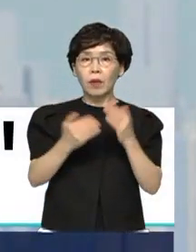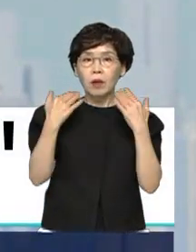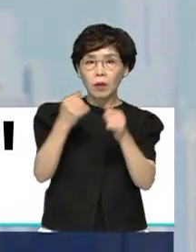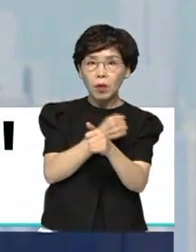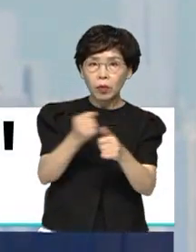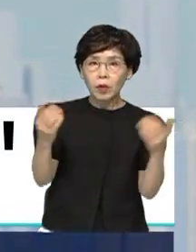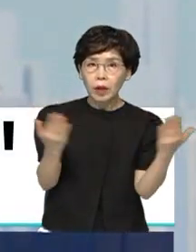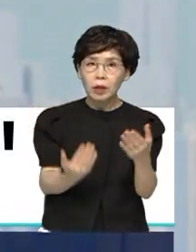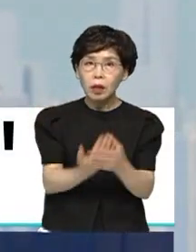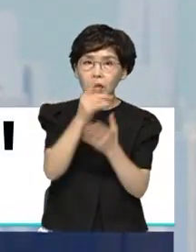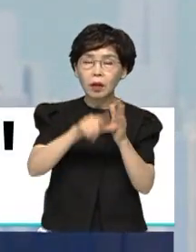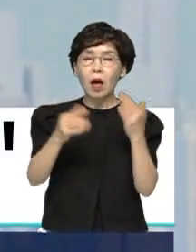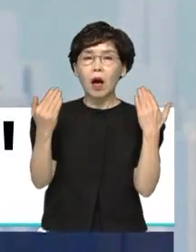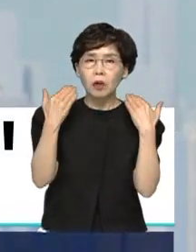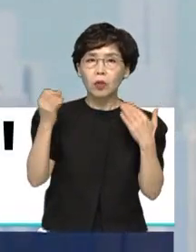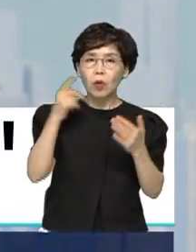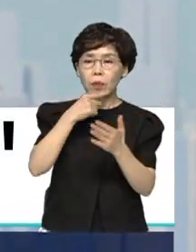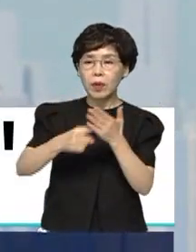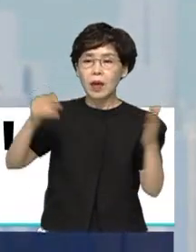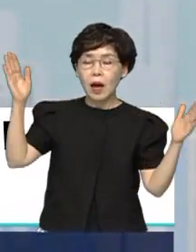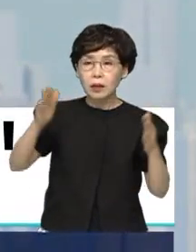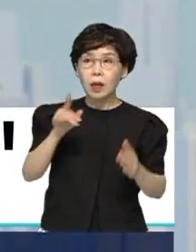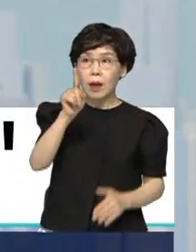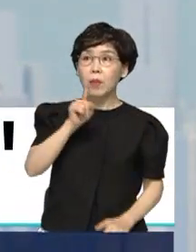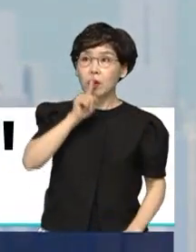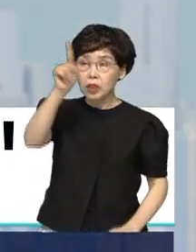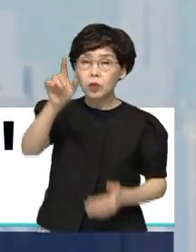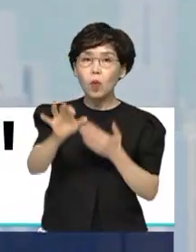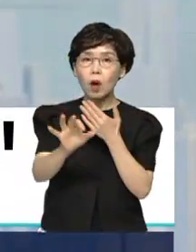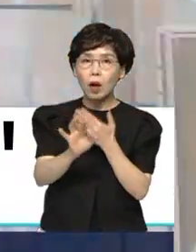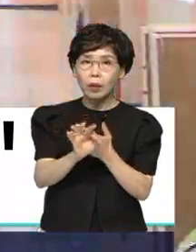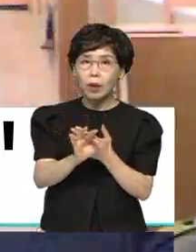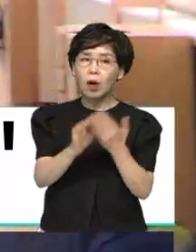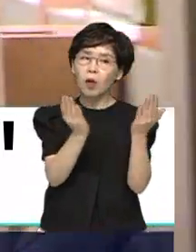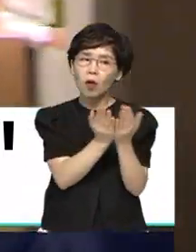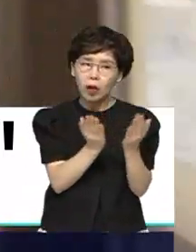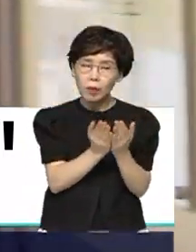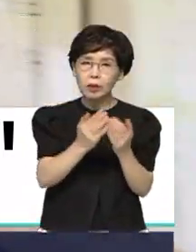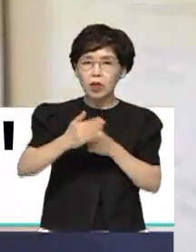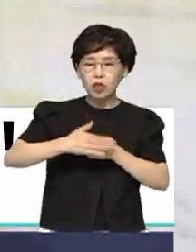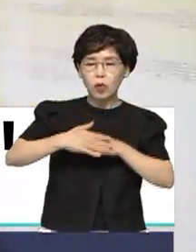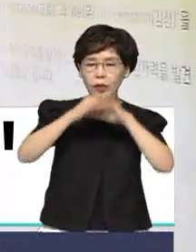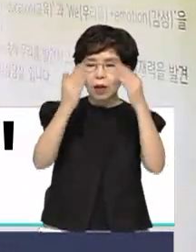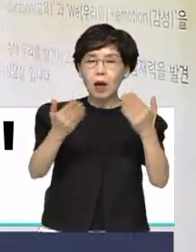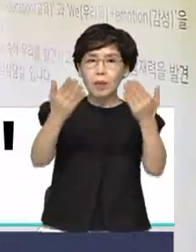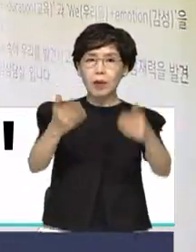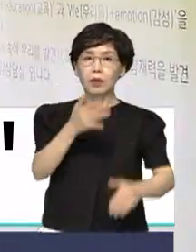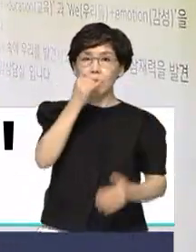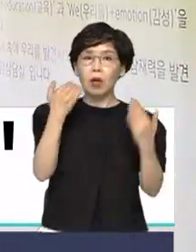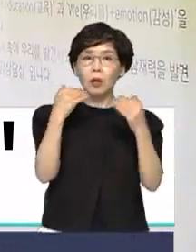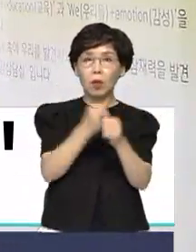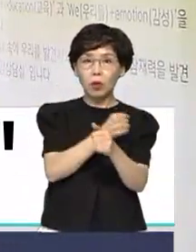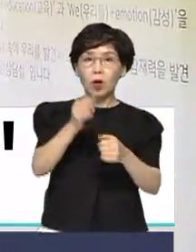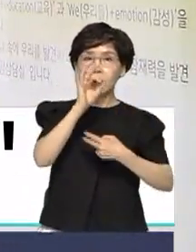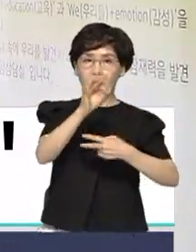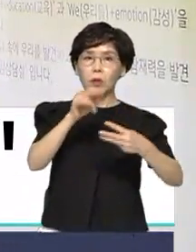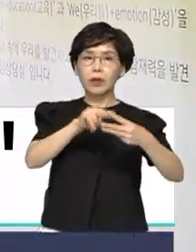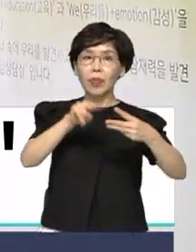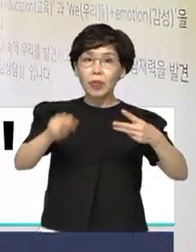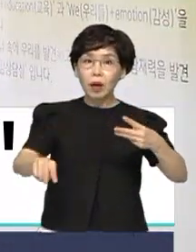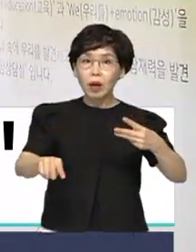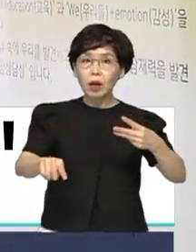학교폭력 사안이 발생했을 때 학교나 피해 학생이 단 한 번의 신청으로 맞춤형 지원을 받을 수 있는 학교폭력 제로센터가